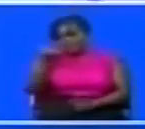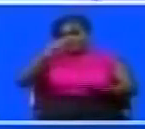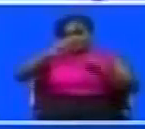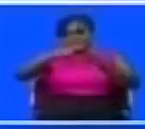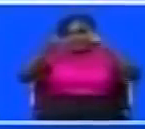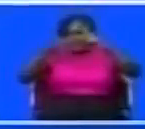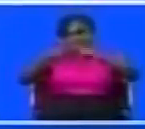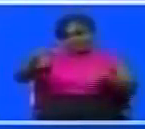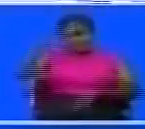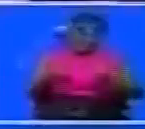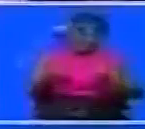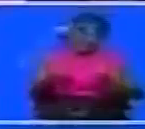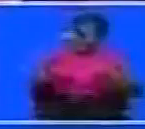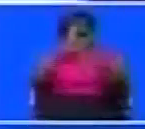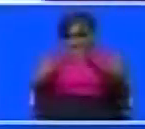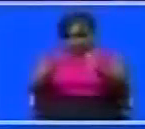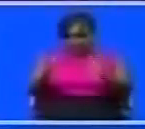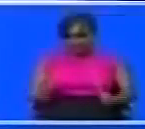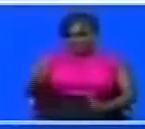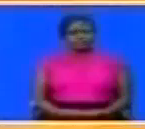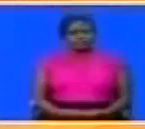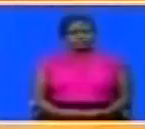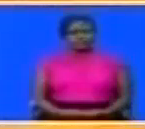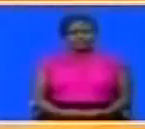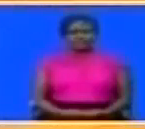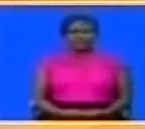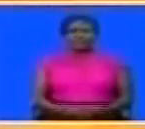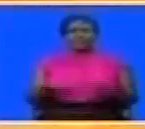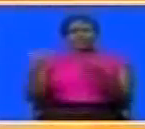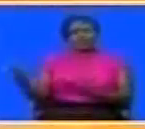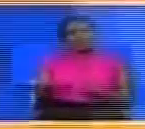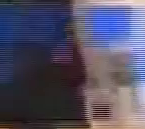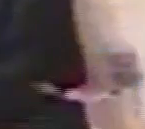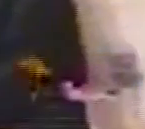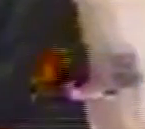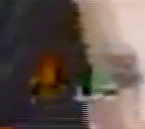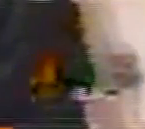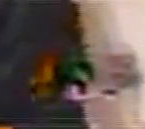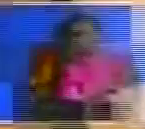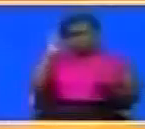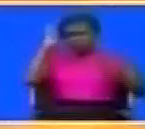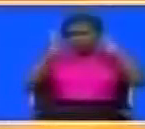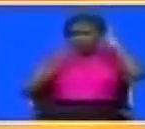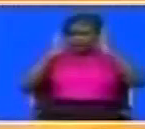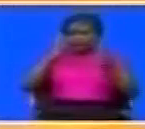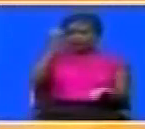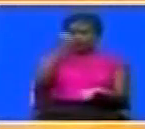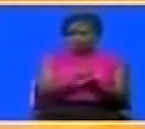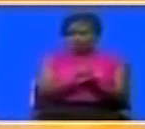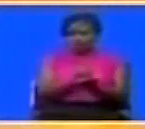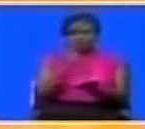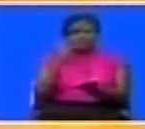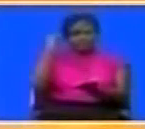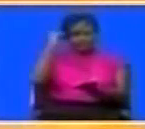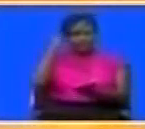vya elimu. Murimi Mwangi, KTN Leo, Nairobi. Naam, karibu tena mtazamaji. Kulikuwa na wasiwasi katika afisi kuu za serikali ya